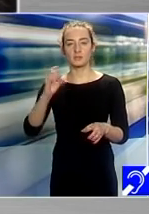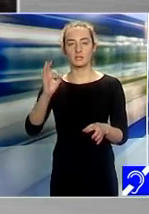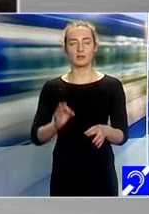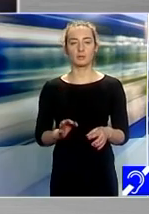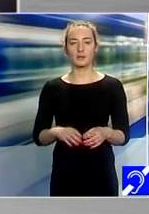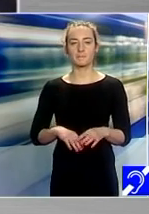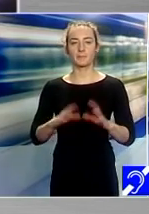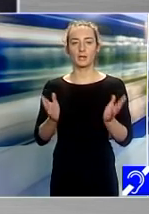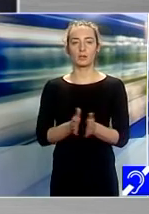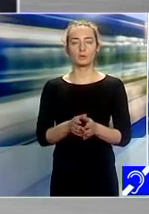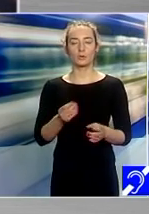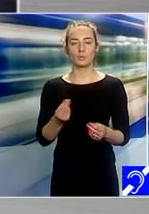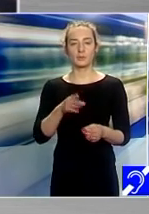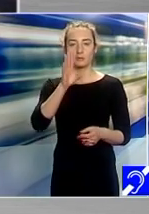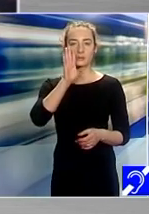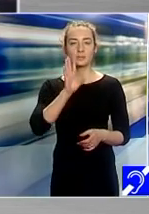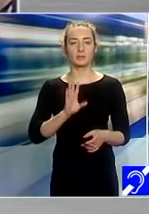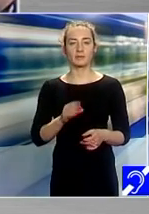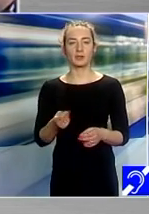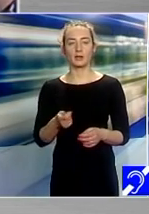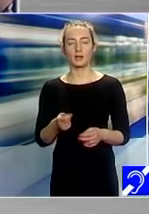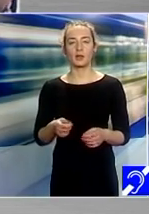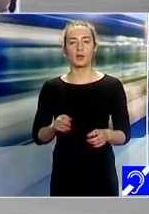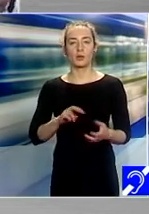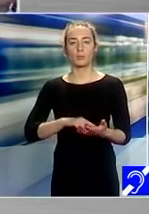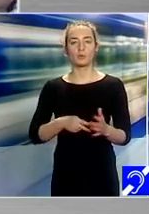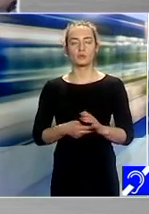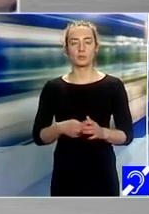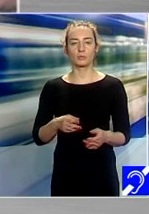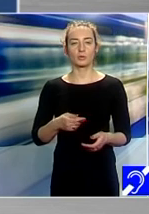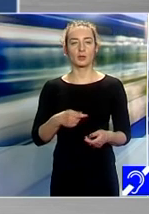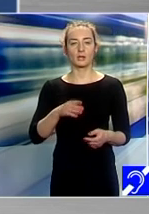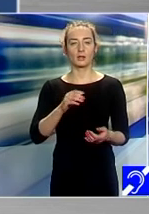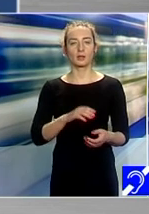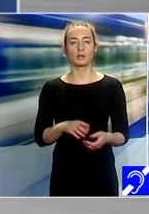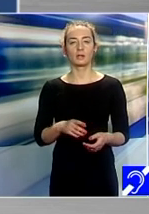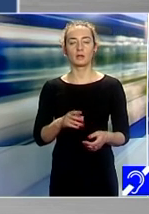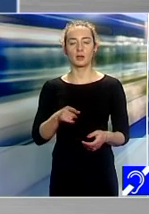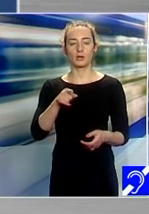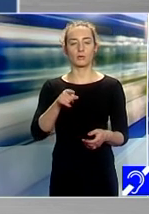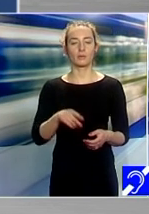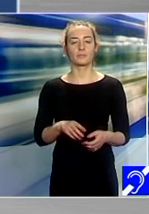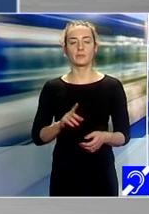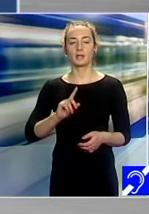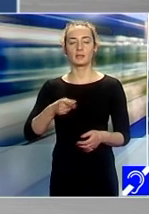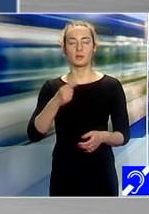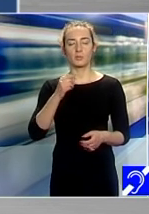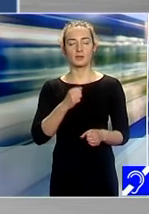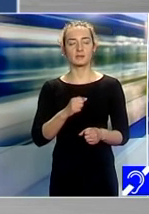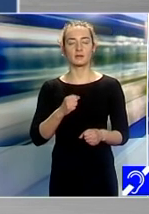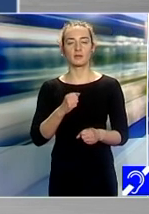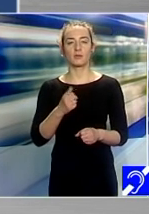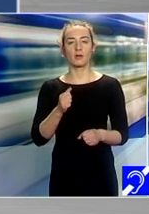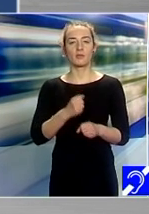practică, totul pentru a simplifica procedurile de la ghișee. Principiul de la care am plecat în acest demers este să determinăm